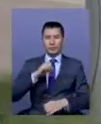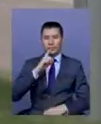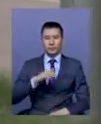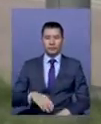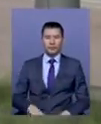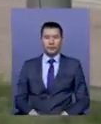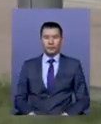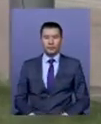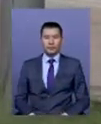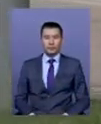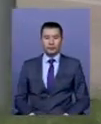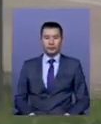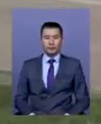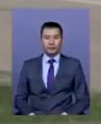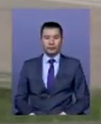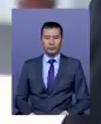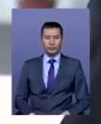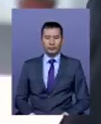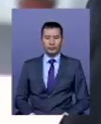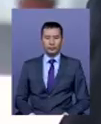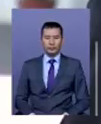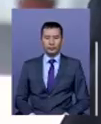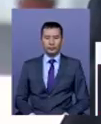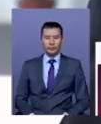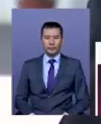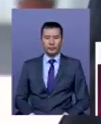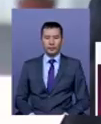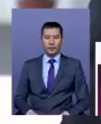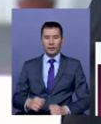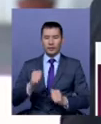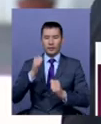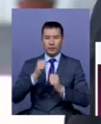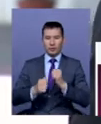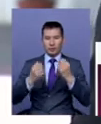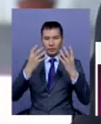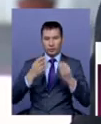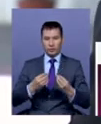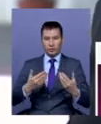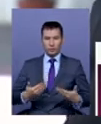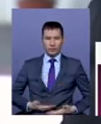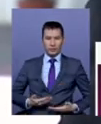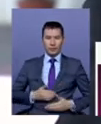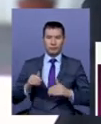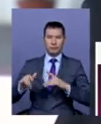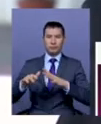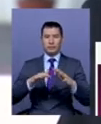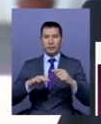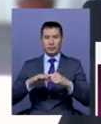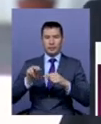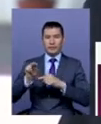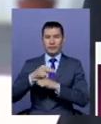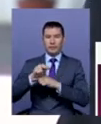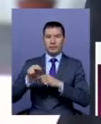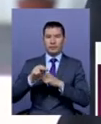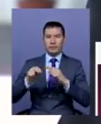әрекеттерден адам бойын аулақ ұстайды. Күнделікті мына адамның тәлім тәрбиесінен басталады әрбір деңгейін. Тектен тек,